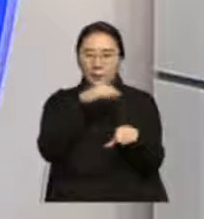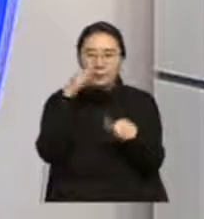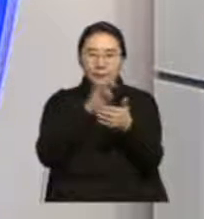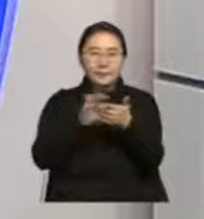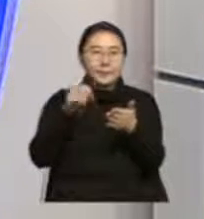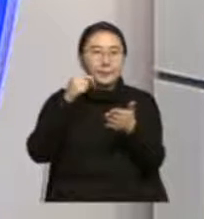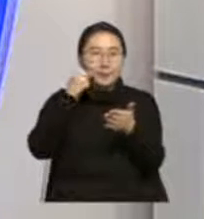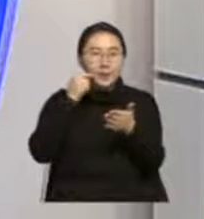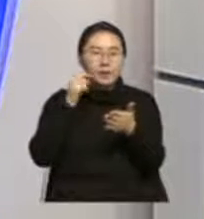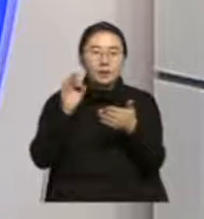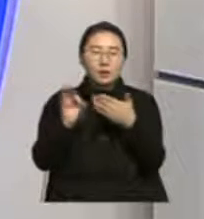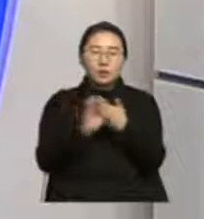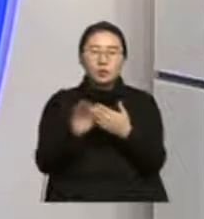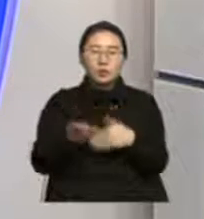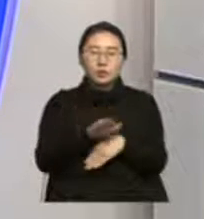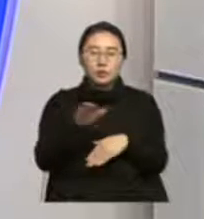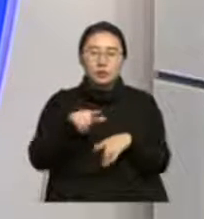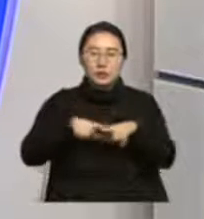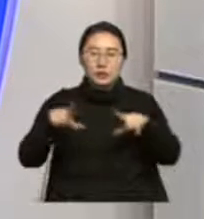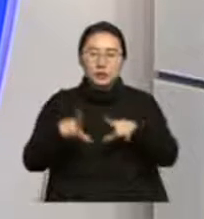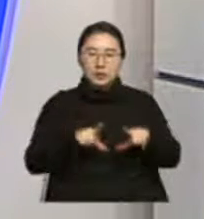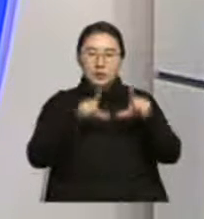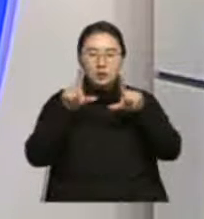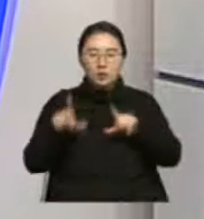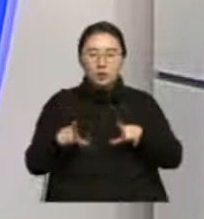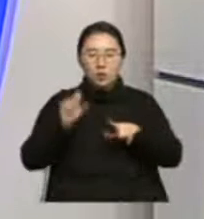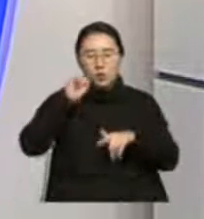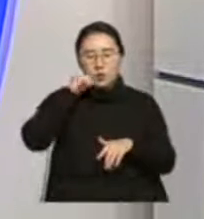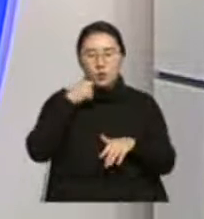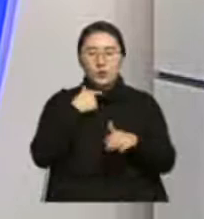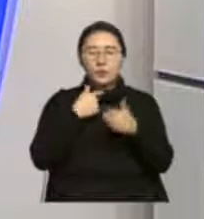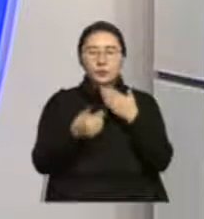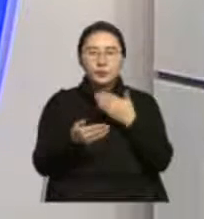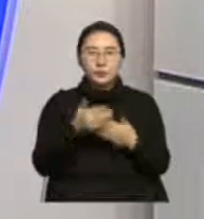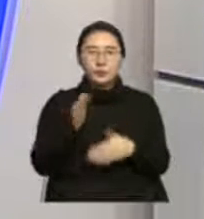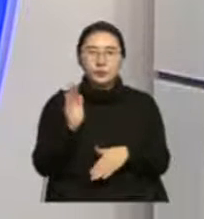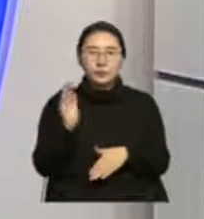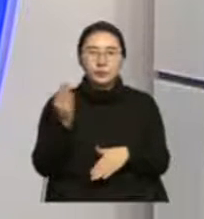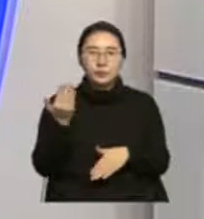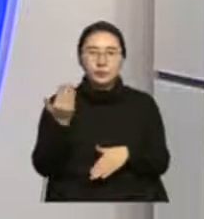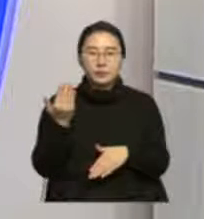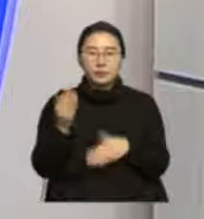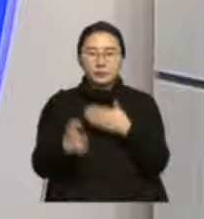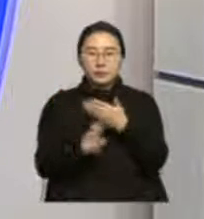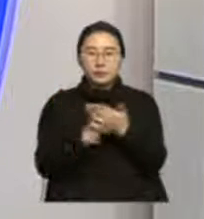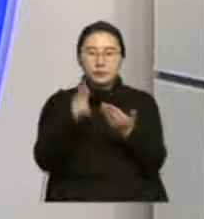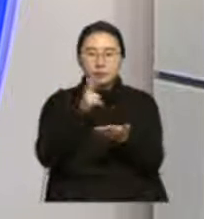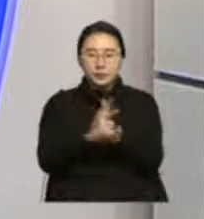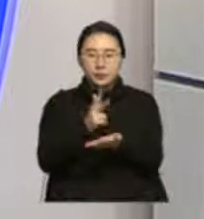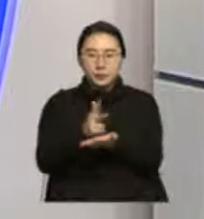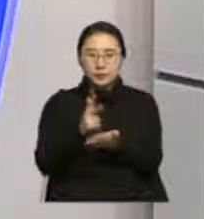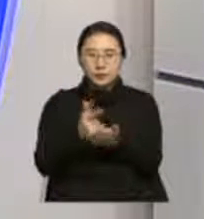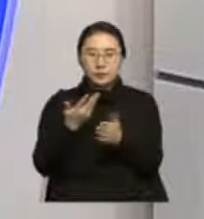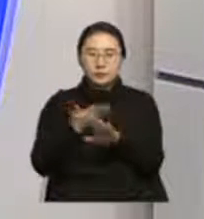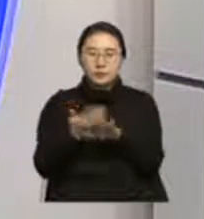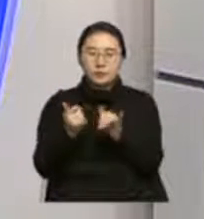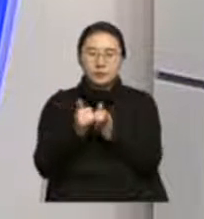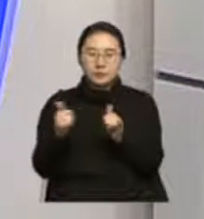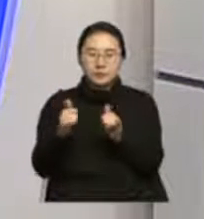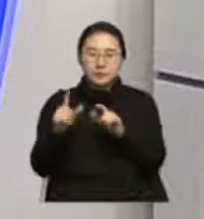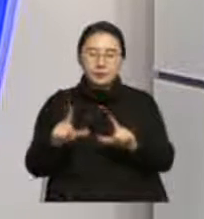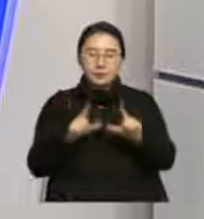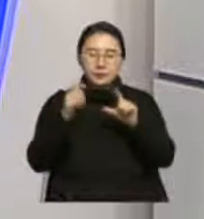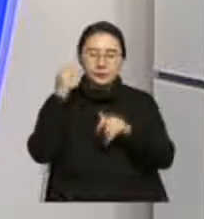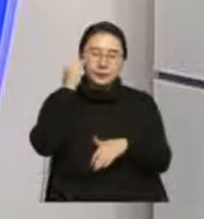없는 상태가 되면 우리도 일상생활을 하는데 어려움을 겪게 될 겁니다. 이 불법 주정차는 타인의 생활까지